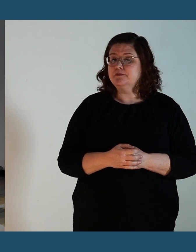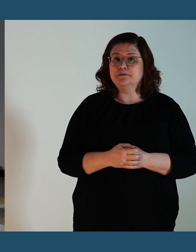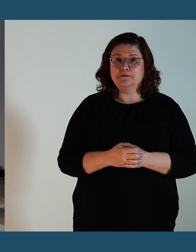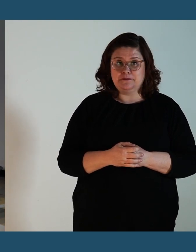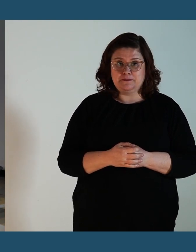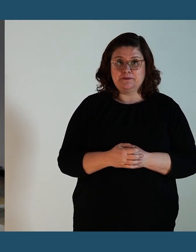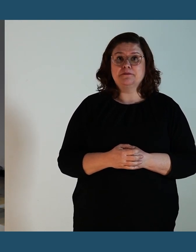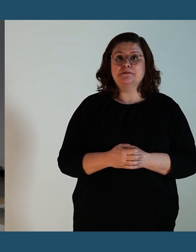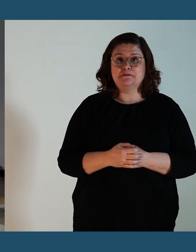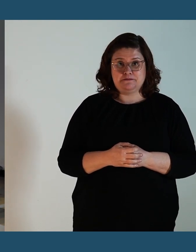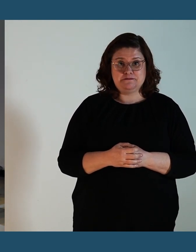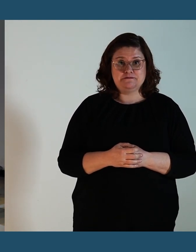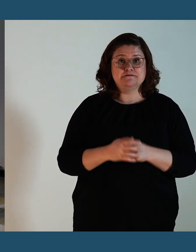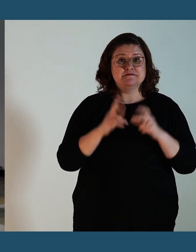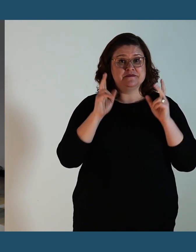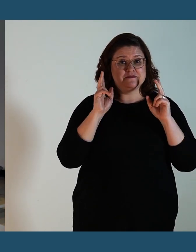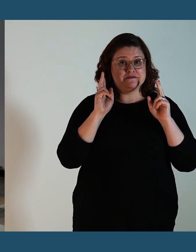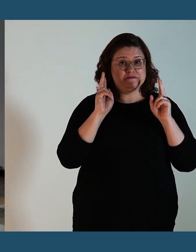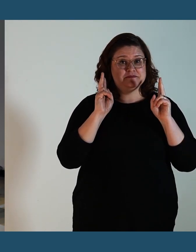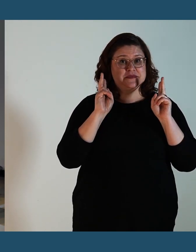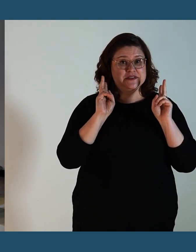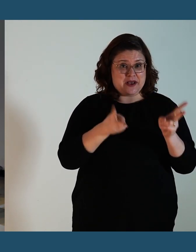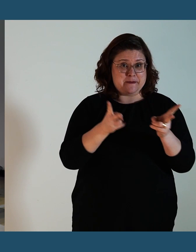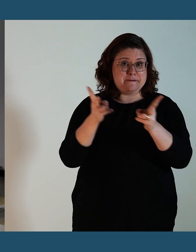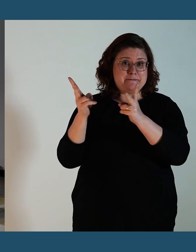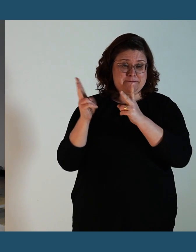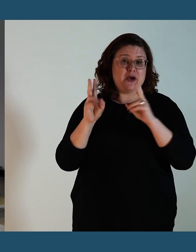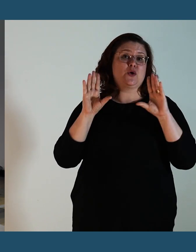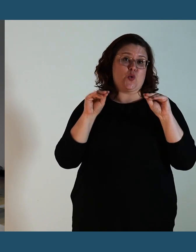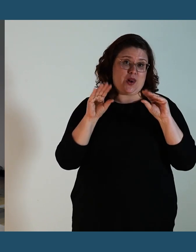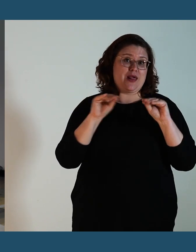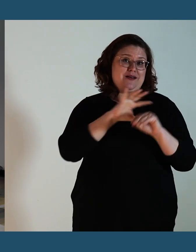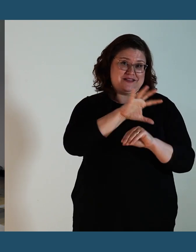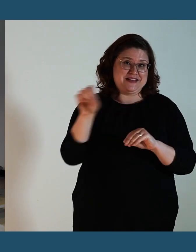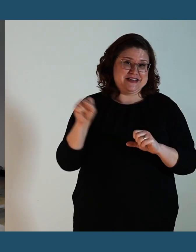Ja täysi rivi kyllä-vastauksia.